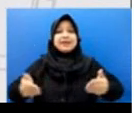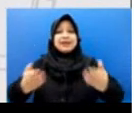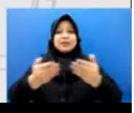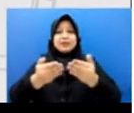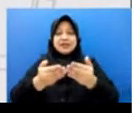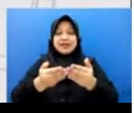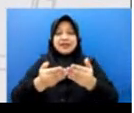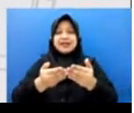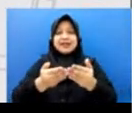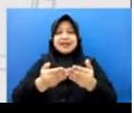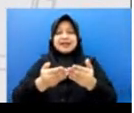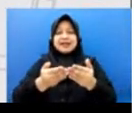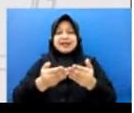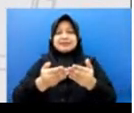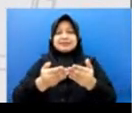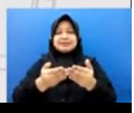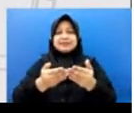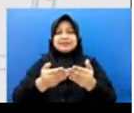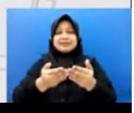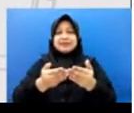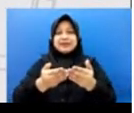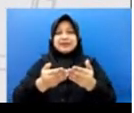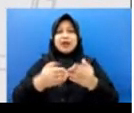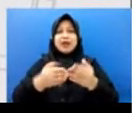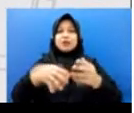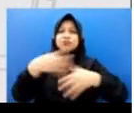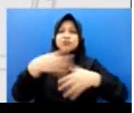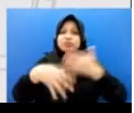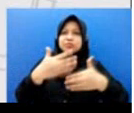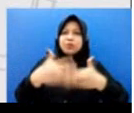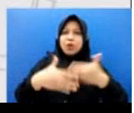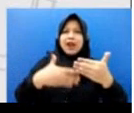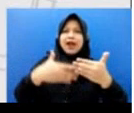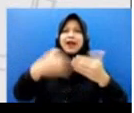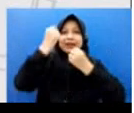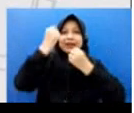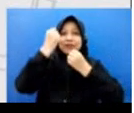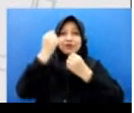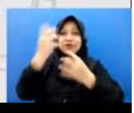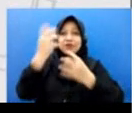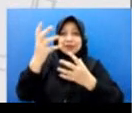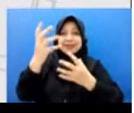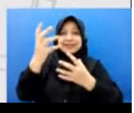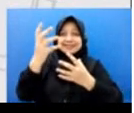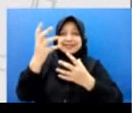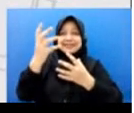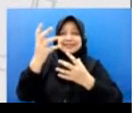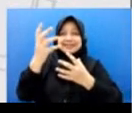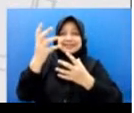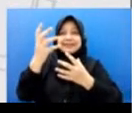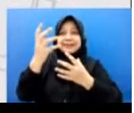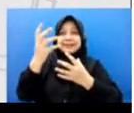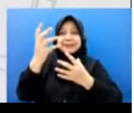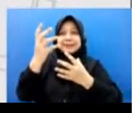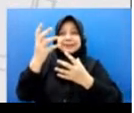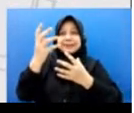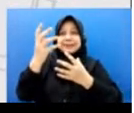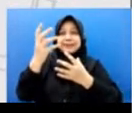sedemikian rupa mengolah informasi yang terbit itu seakan-akan jadi